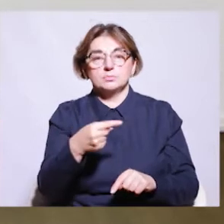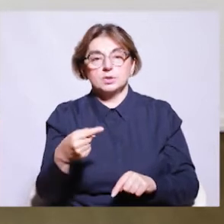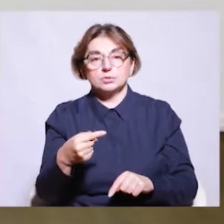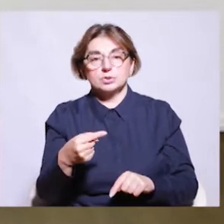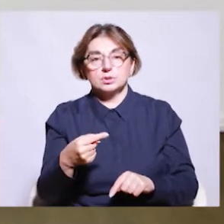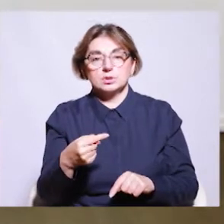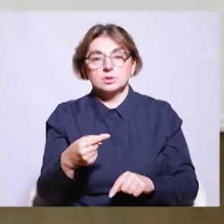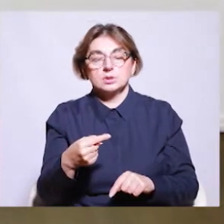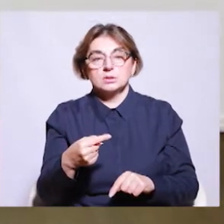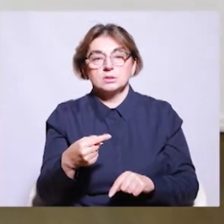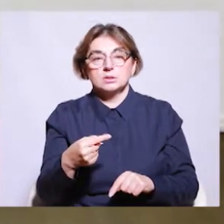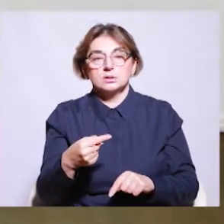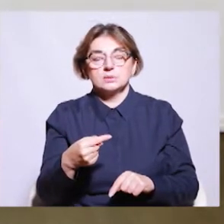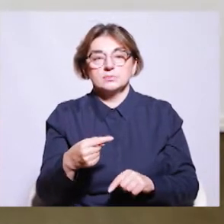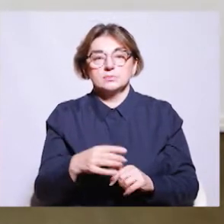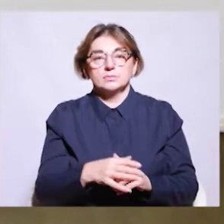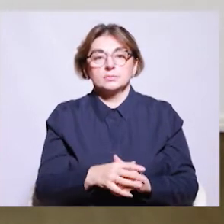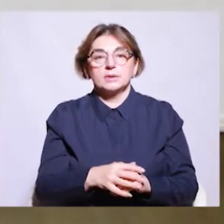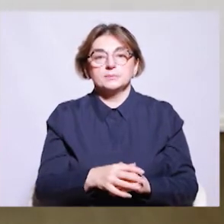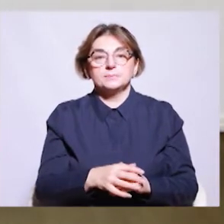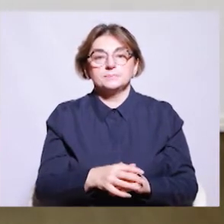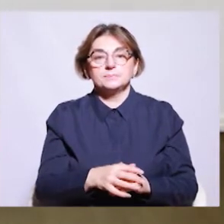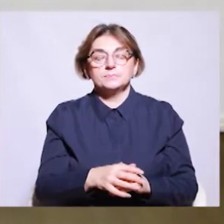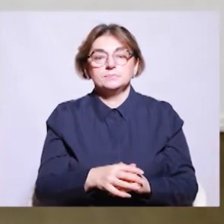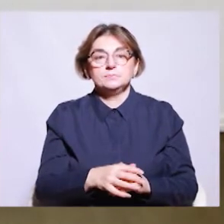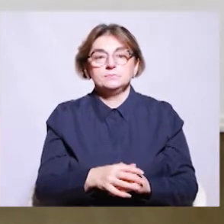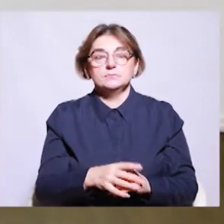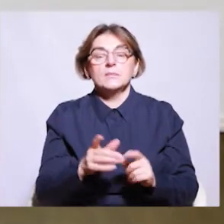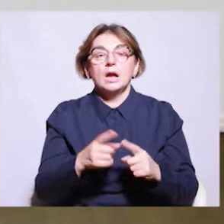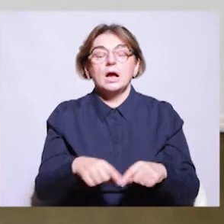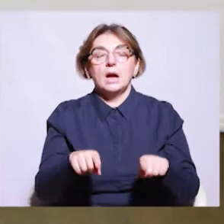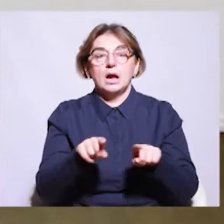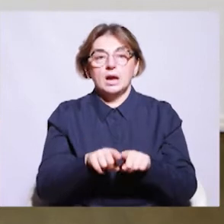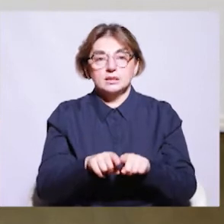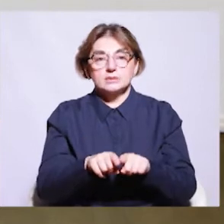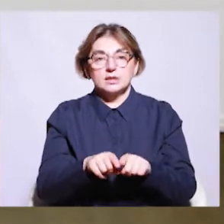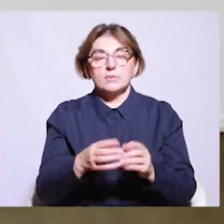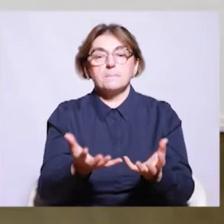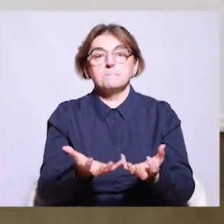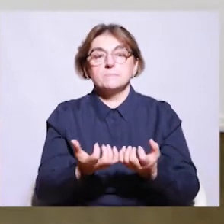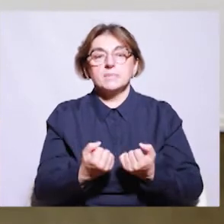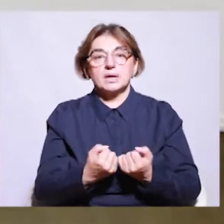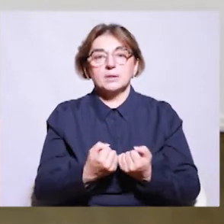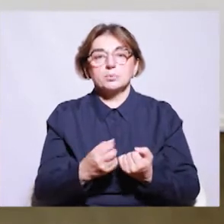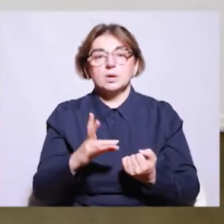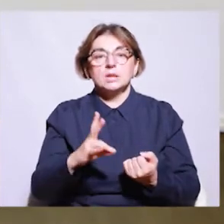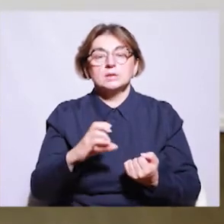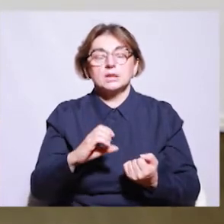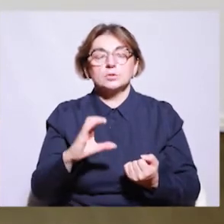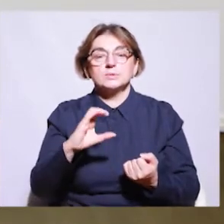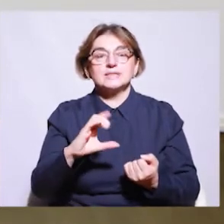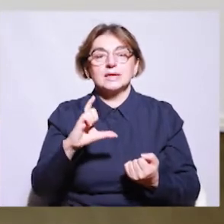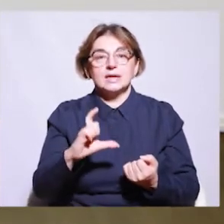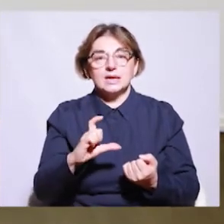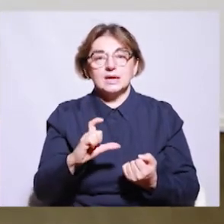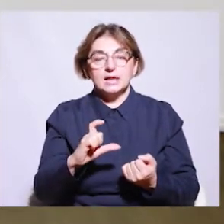CO3-ის, ანუ კარბონატ იონის წარმოქმნა. ასევე დისოცირდება მიღებული ნატრიუმის ქლორიდიც,